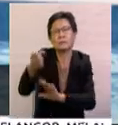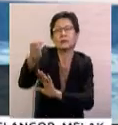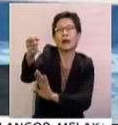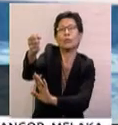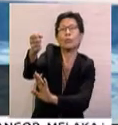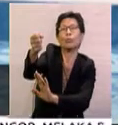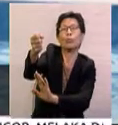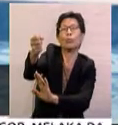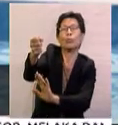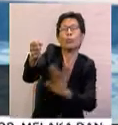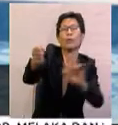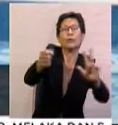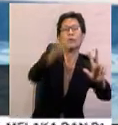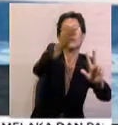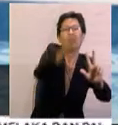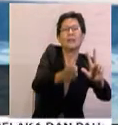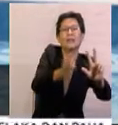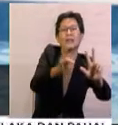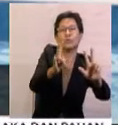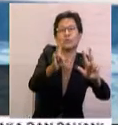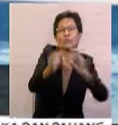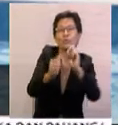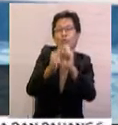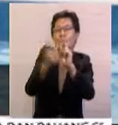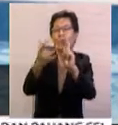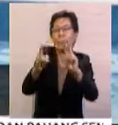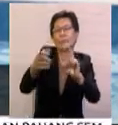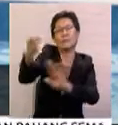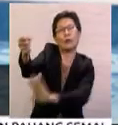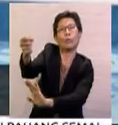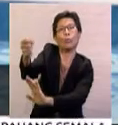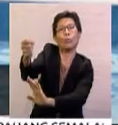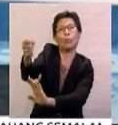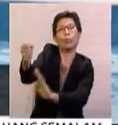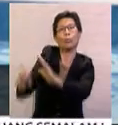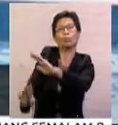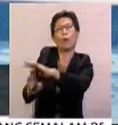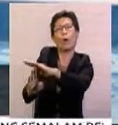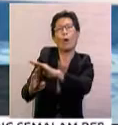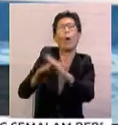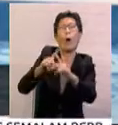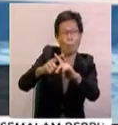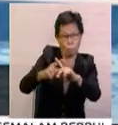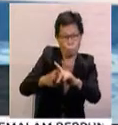sejak 3 Julai 2018 yang lalu.